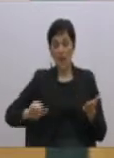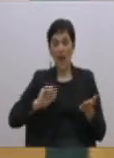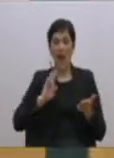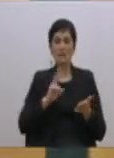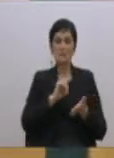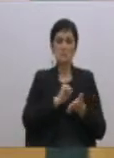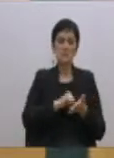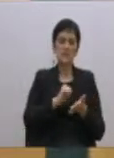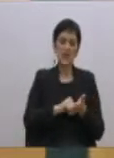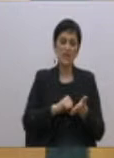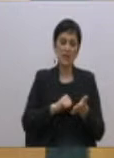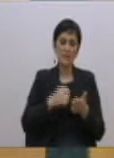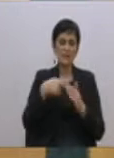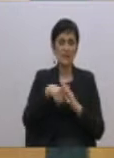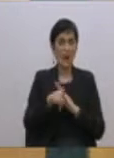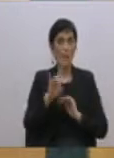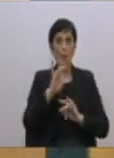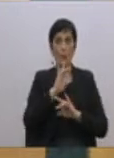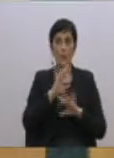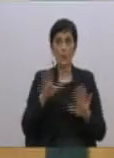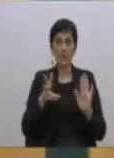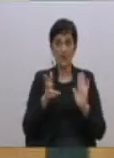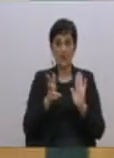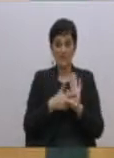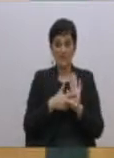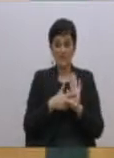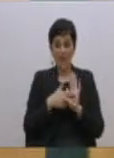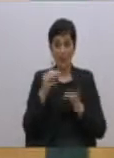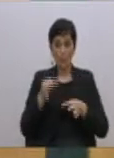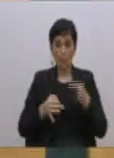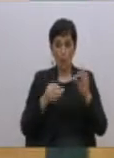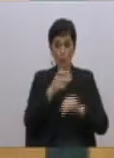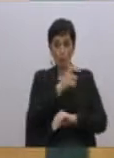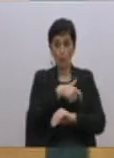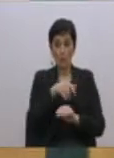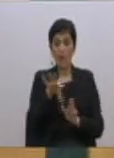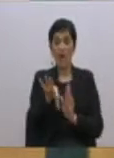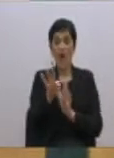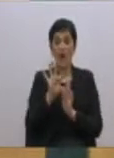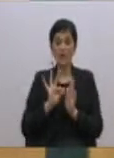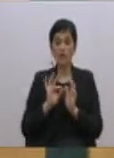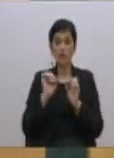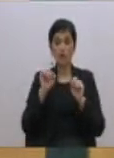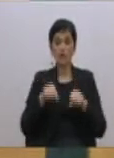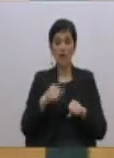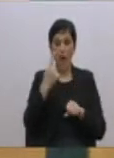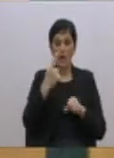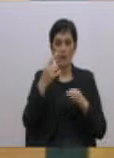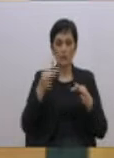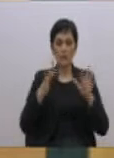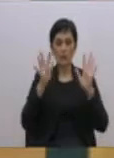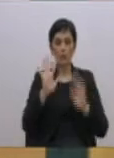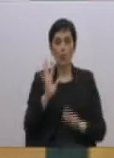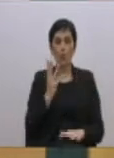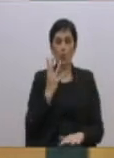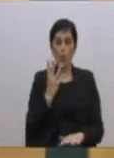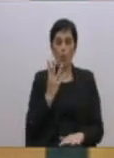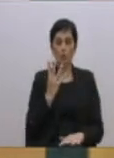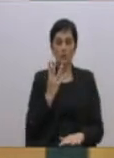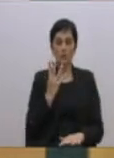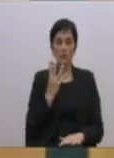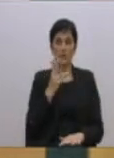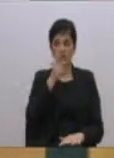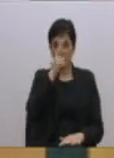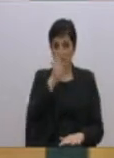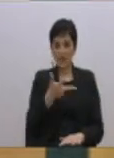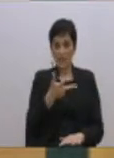este bizgamo, aric nebarva musamarfit ce vrima galitad, arceva și s-a zile belic nebarva, ești bașat, mholot, otri ce vri, samit